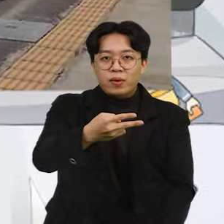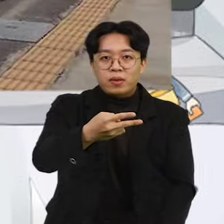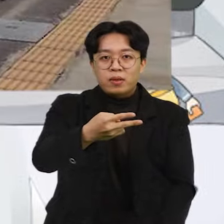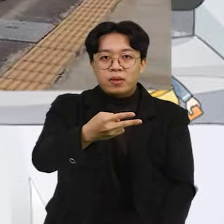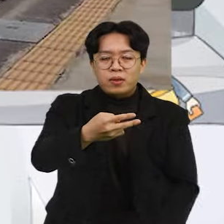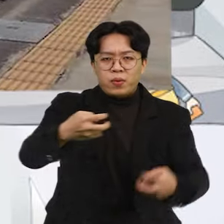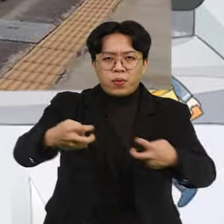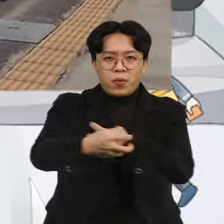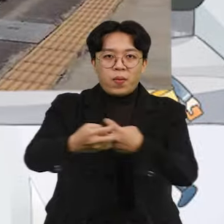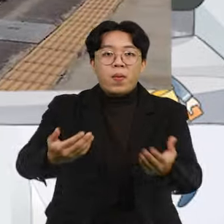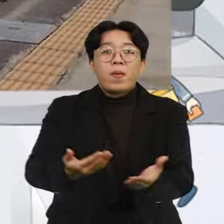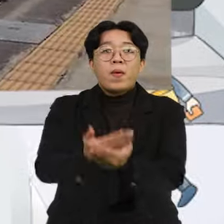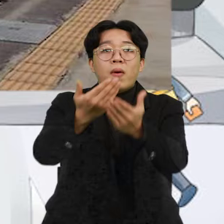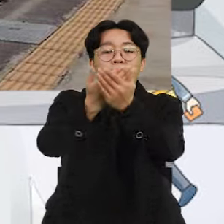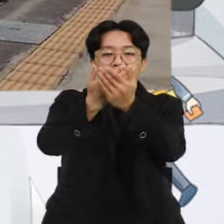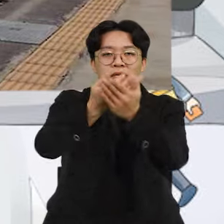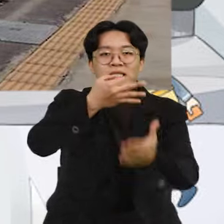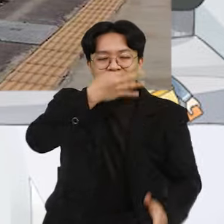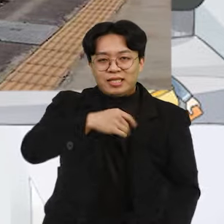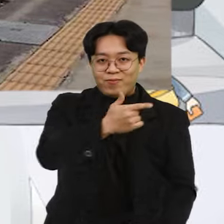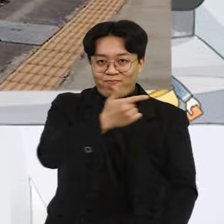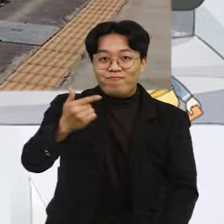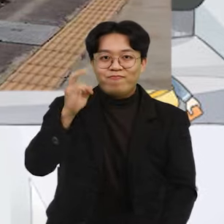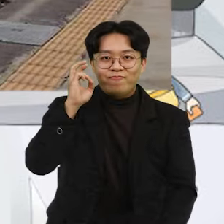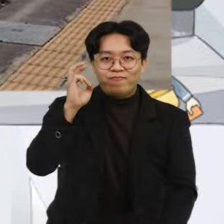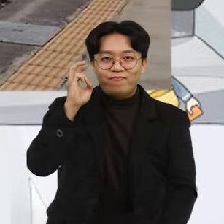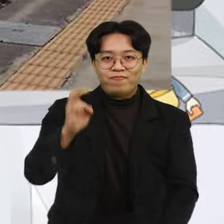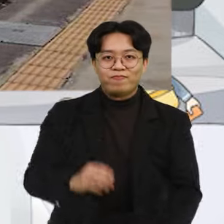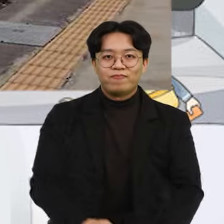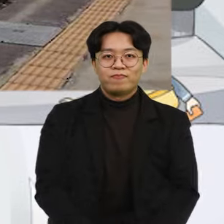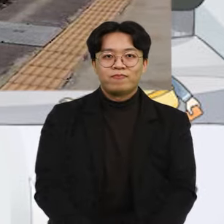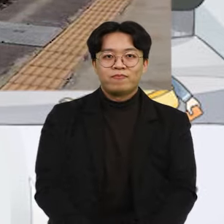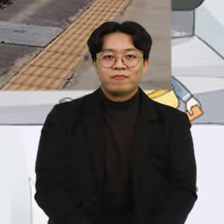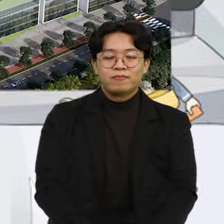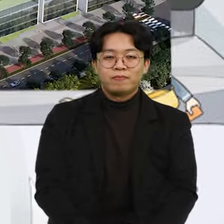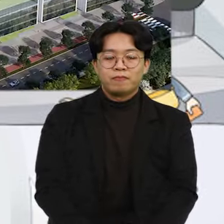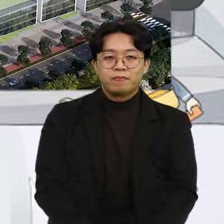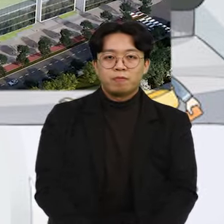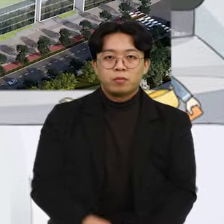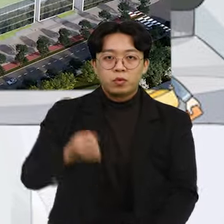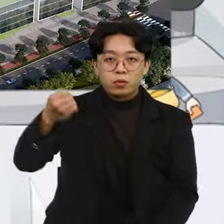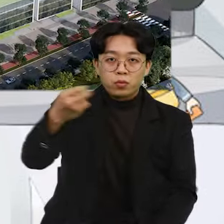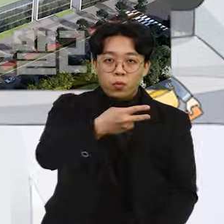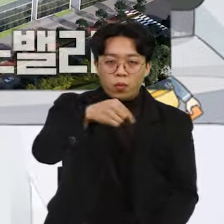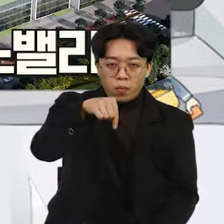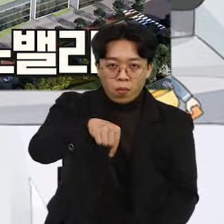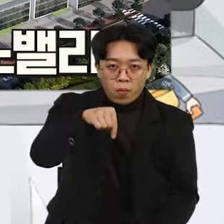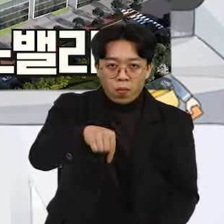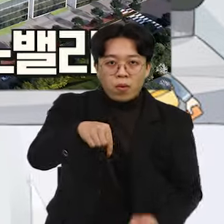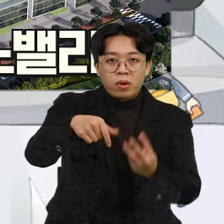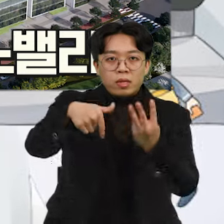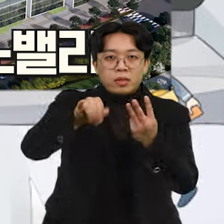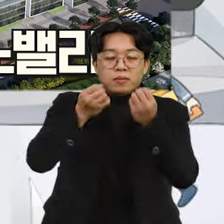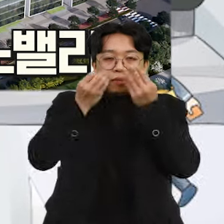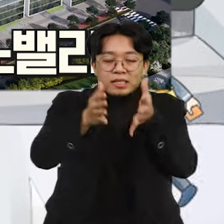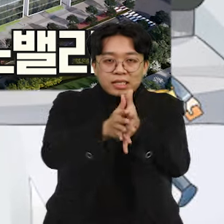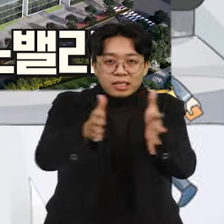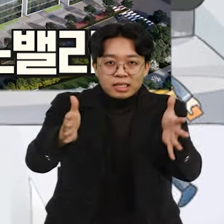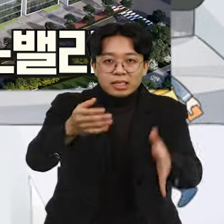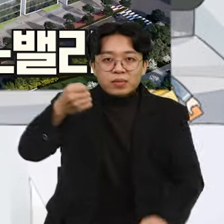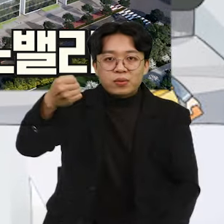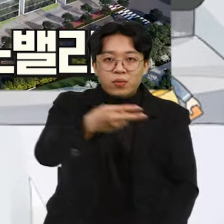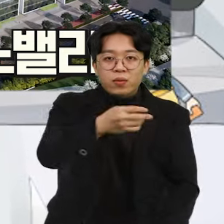광명시 광역교통망 개선에 큰 도움이 될 것이라며 크게 환영했습니다. 한편 광명시는 광명시흥 3기